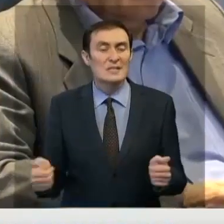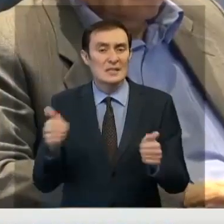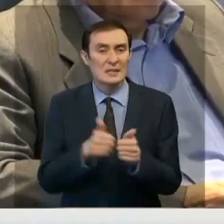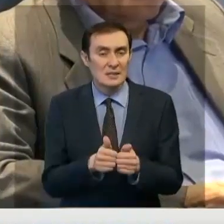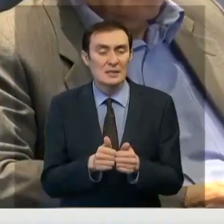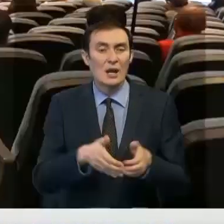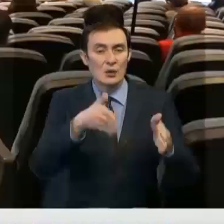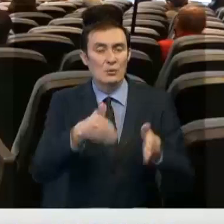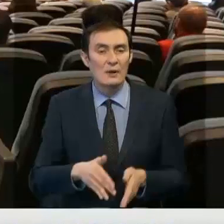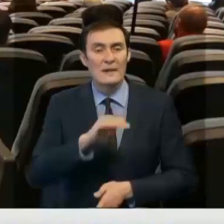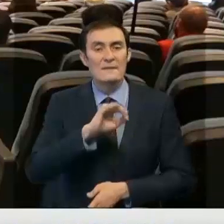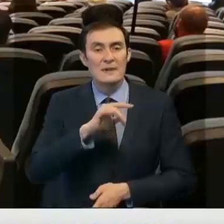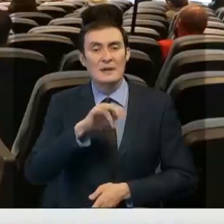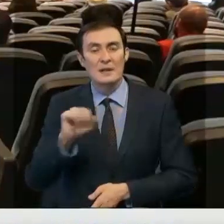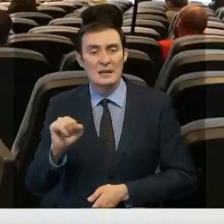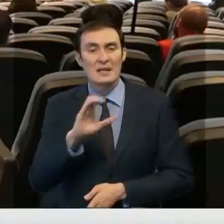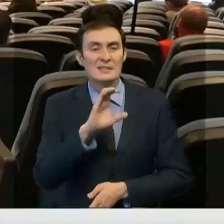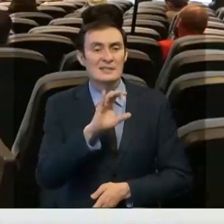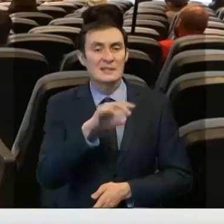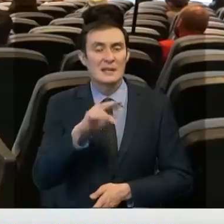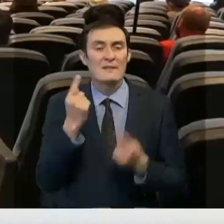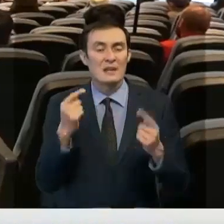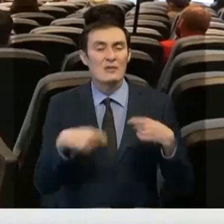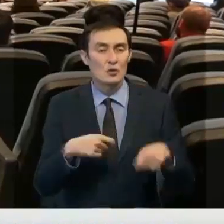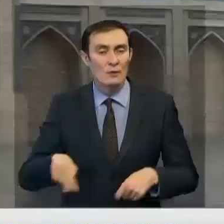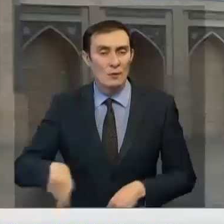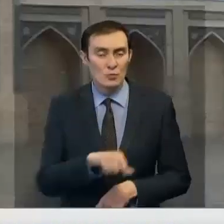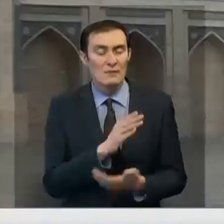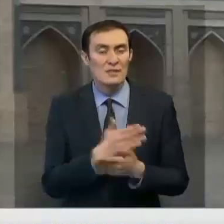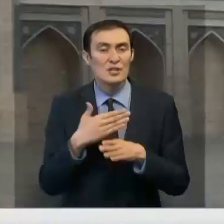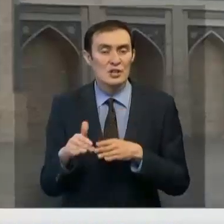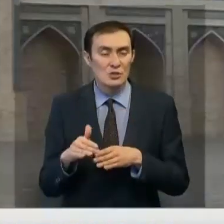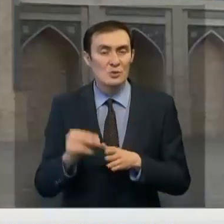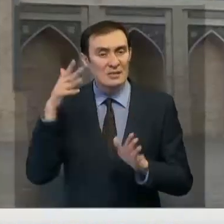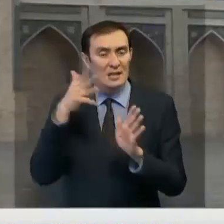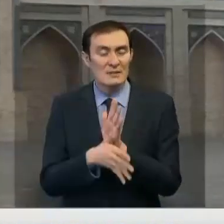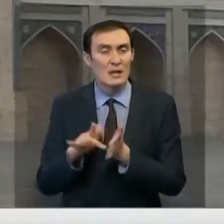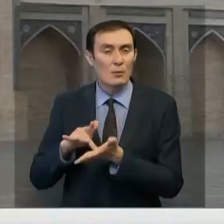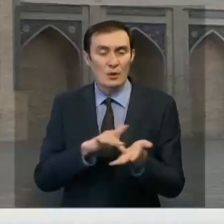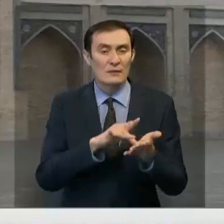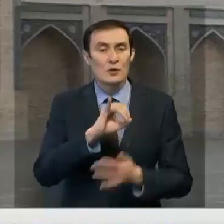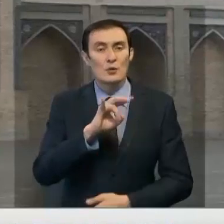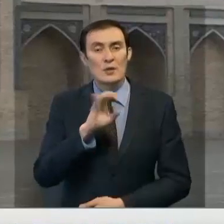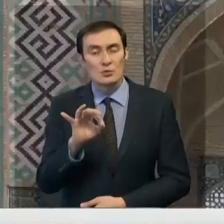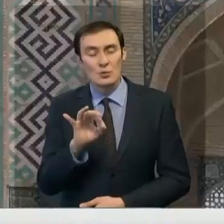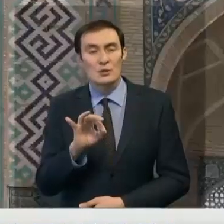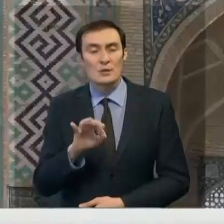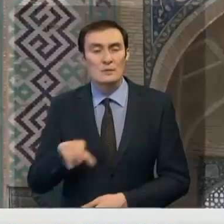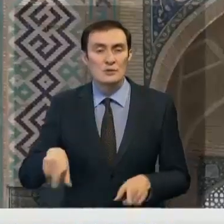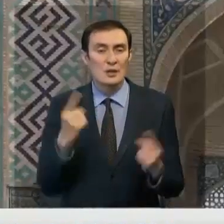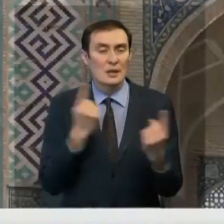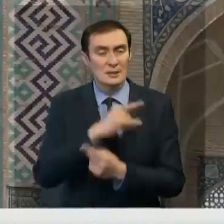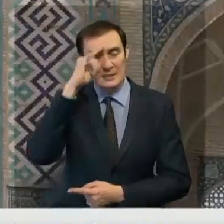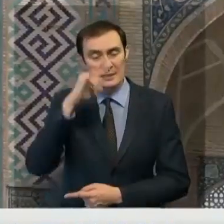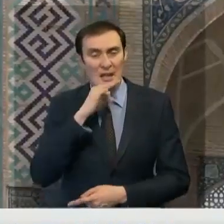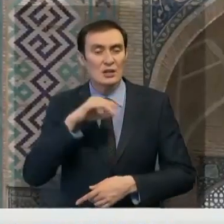присоединить к коридору Фергана-Сырдарья, великого шелкового пути, являющегося частью исследовательских проектов ЮНЕСКО и проходящего через